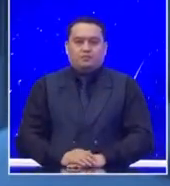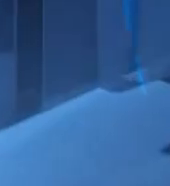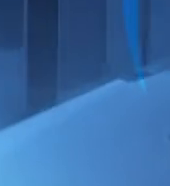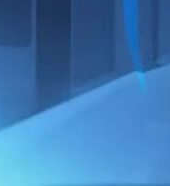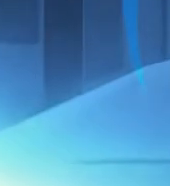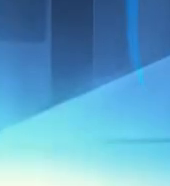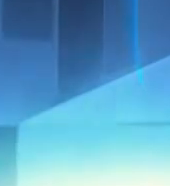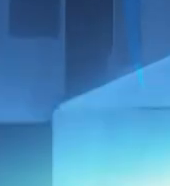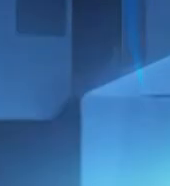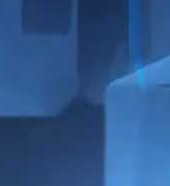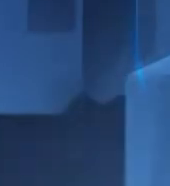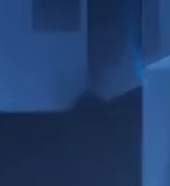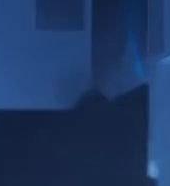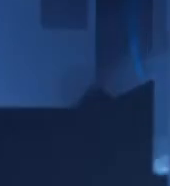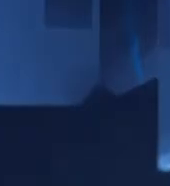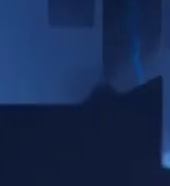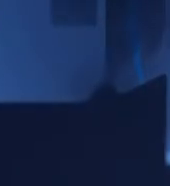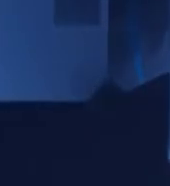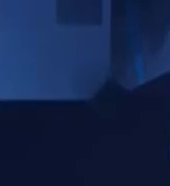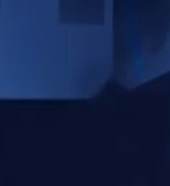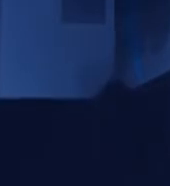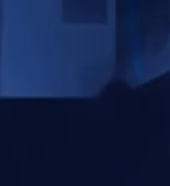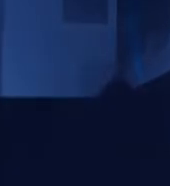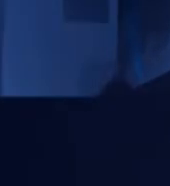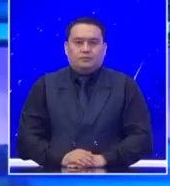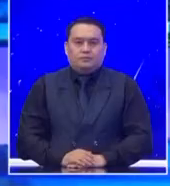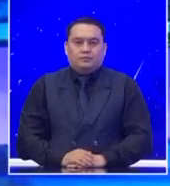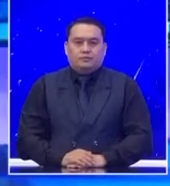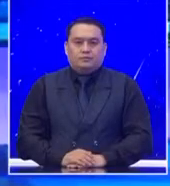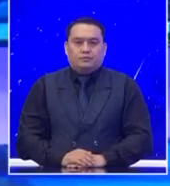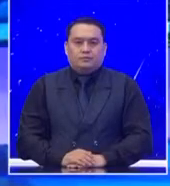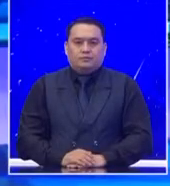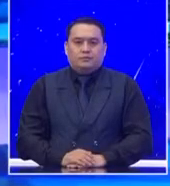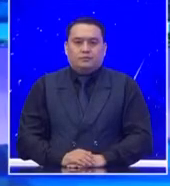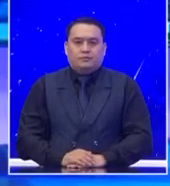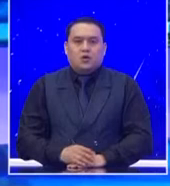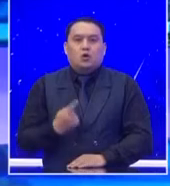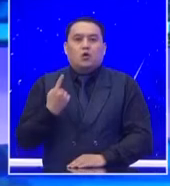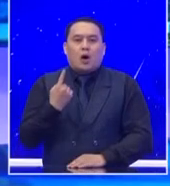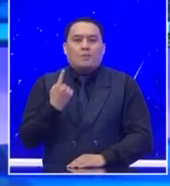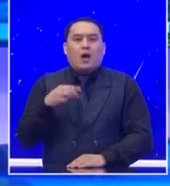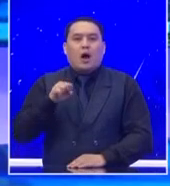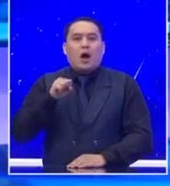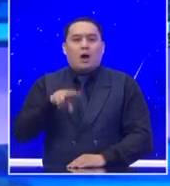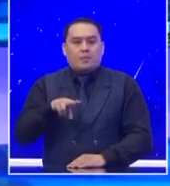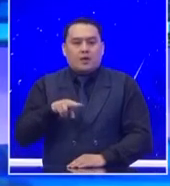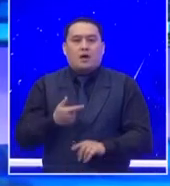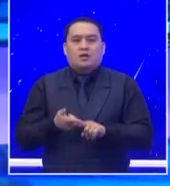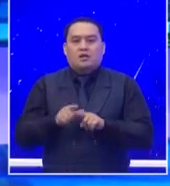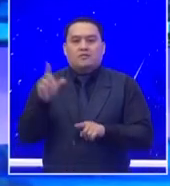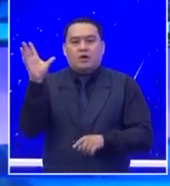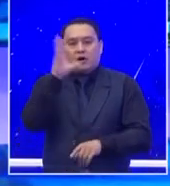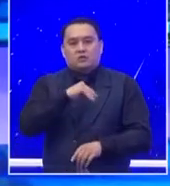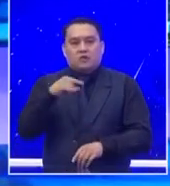Ержан Дюсен, Жайх Курманбаев, телеканал ЖТСУ. До 1 апреля текущего года все